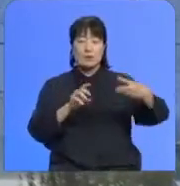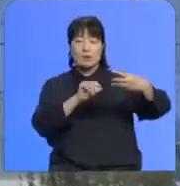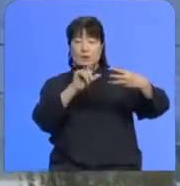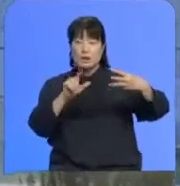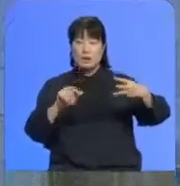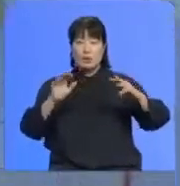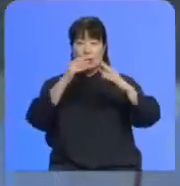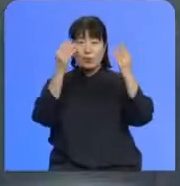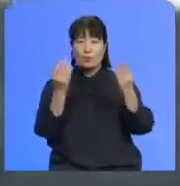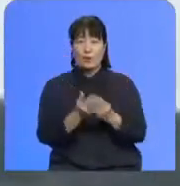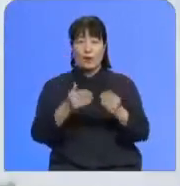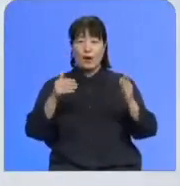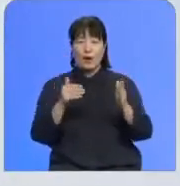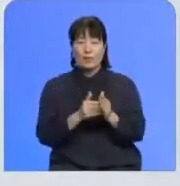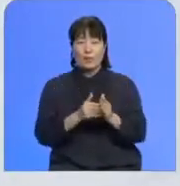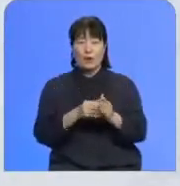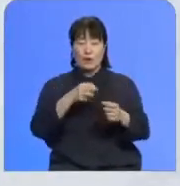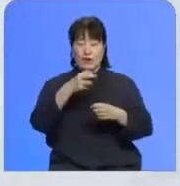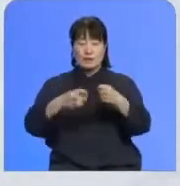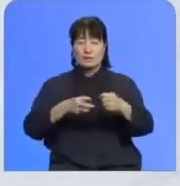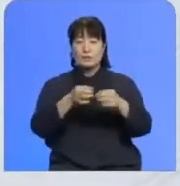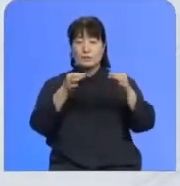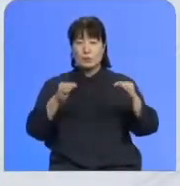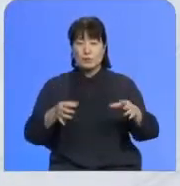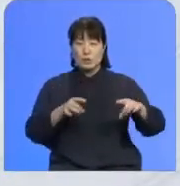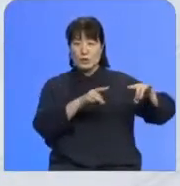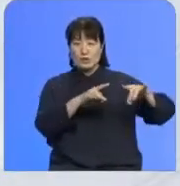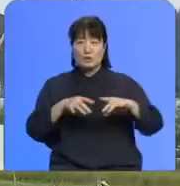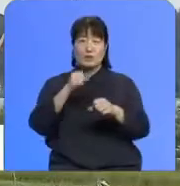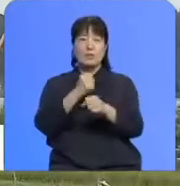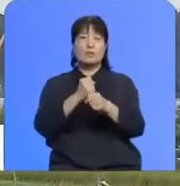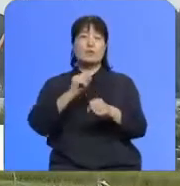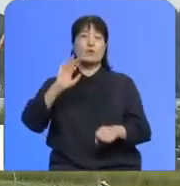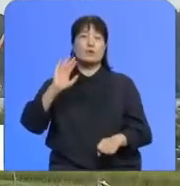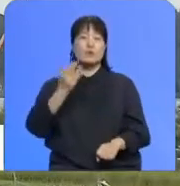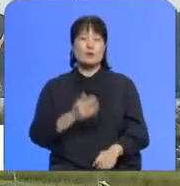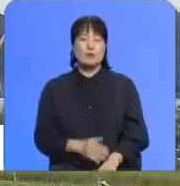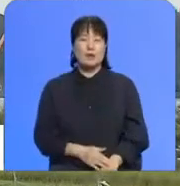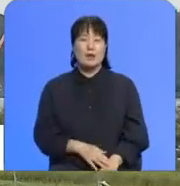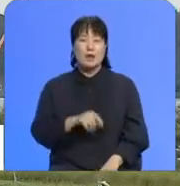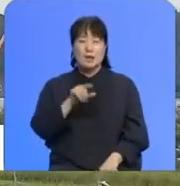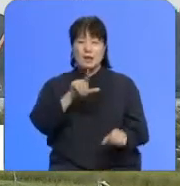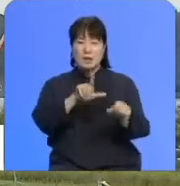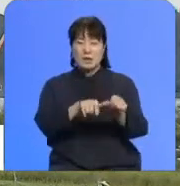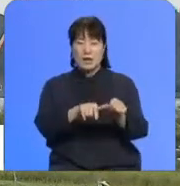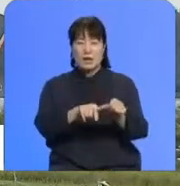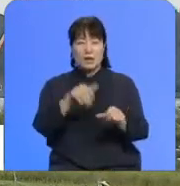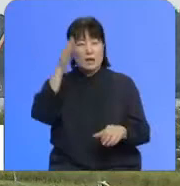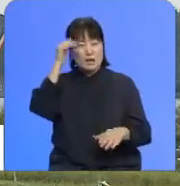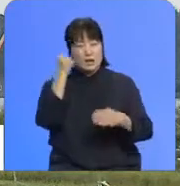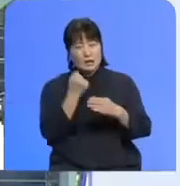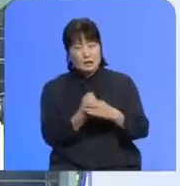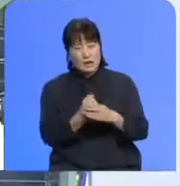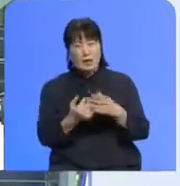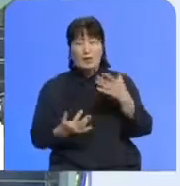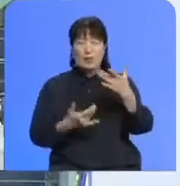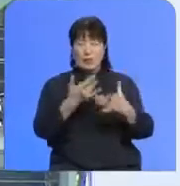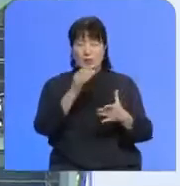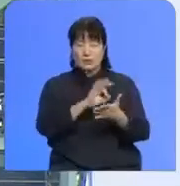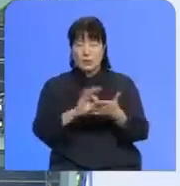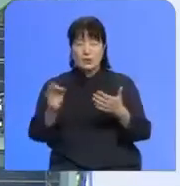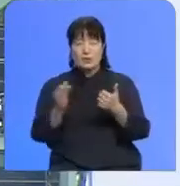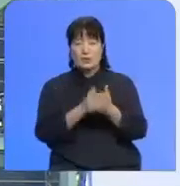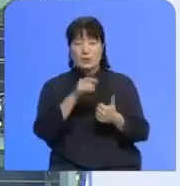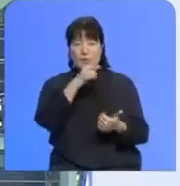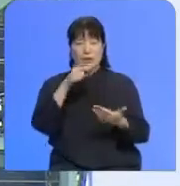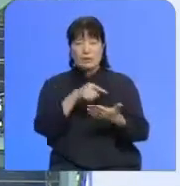예정대로 준공하면 최소 30년 동안 전기를 생산하게 됩니다. 이 기간 석탄 화력발전으로 인한 다양한 피해와